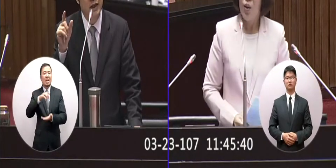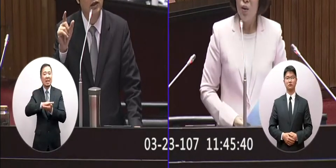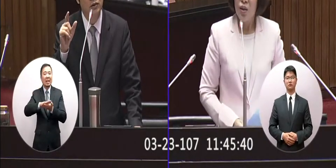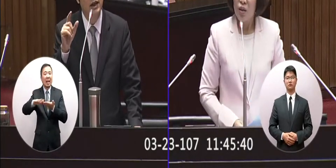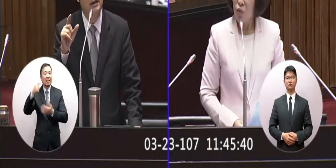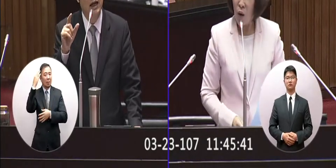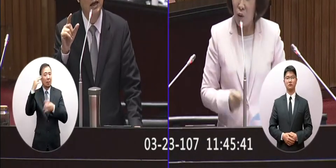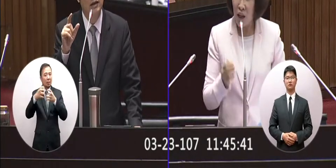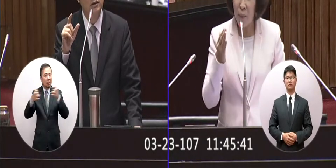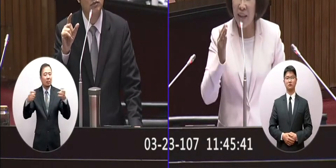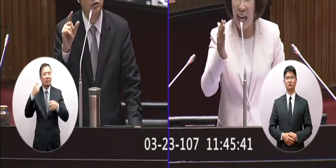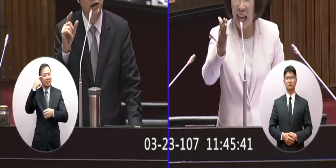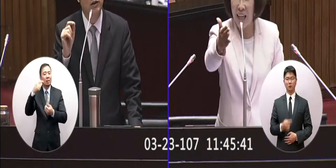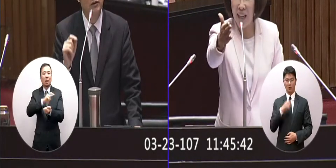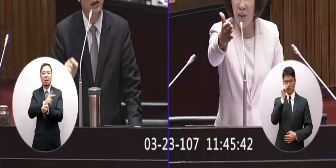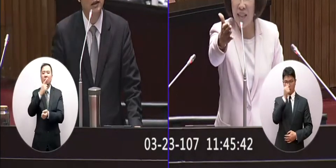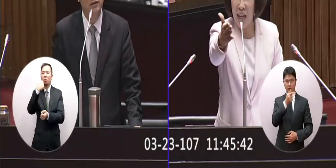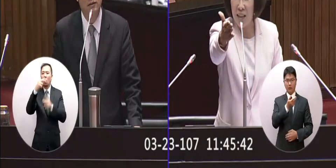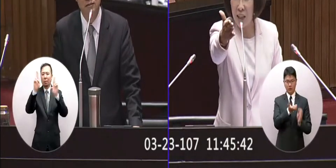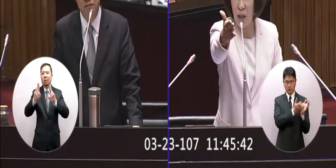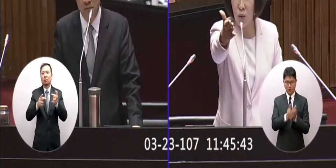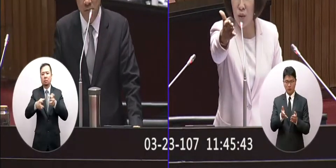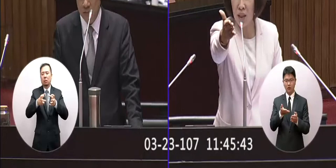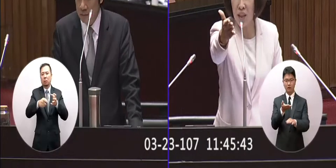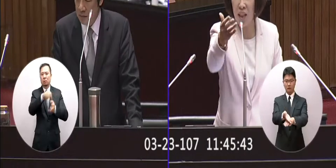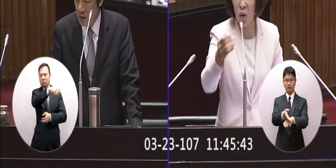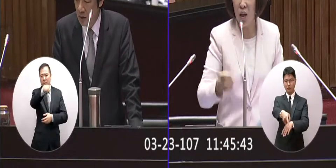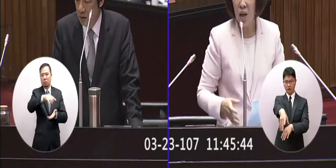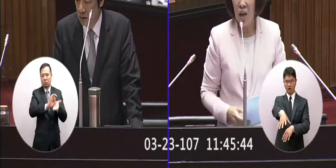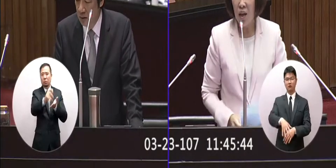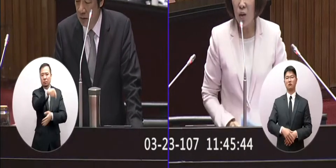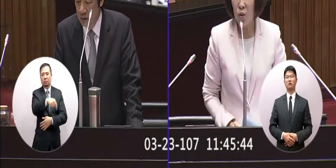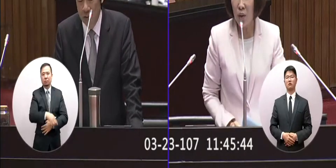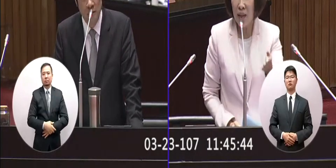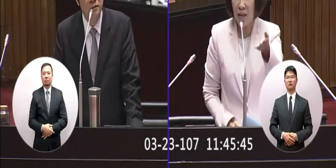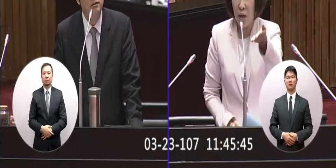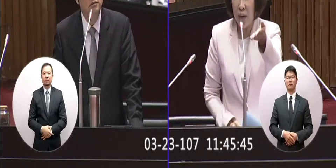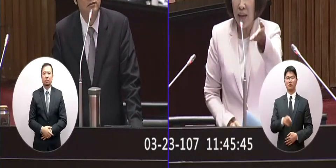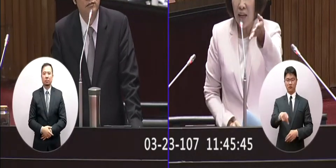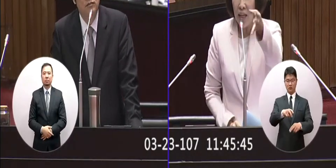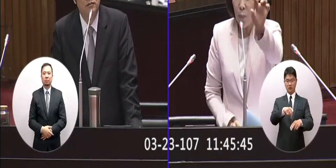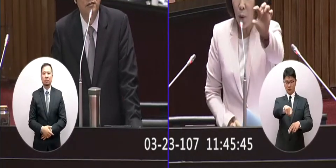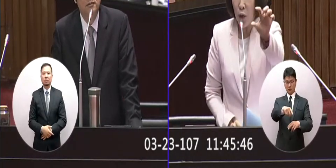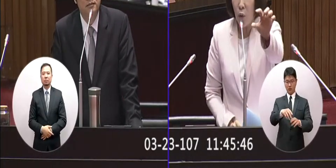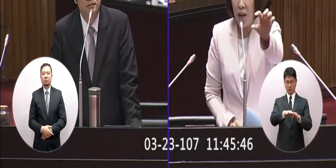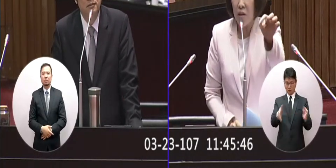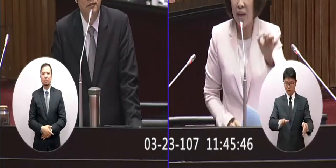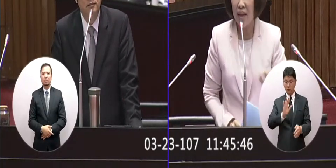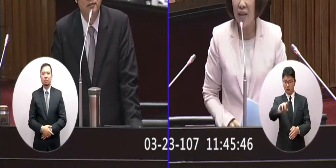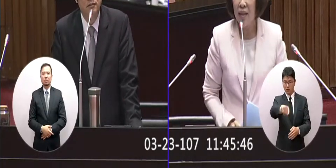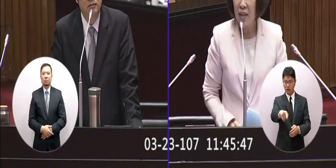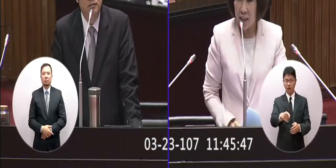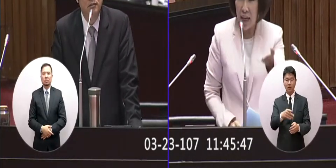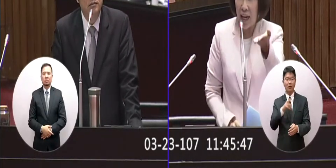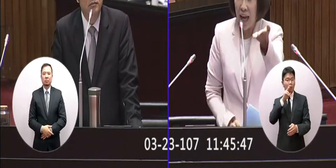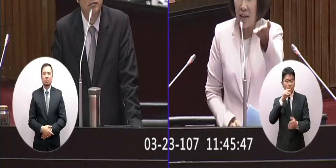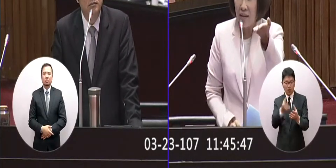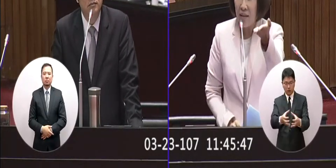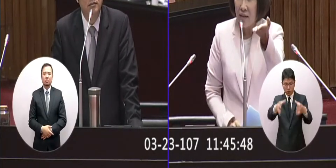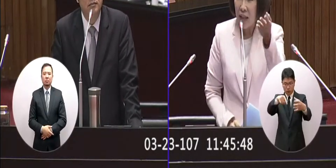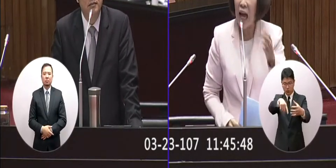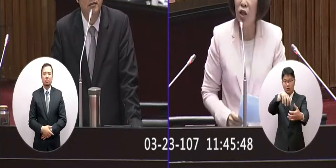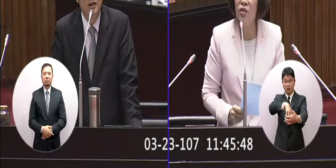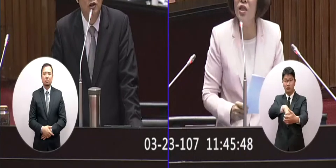就是林口电厂。 我特别拿来了，院长，你看，都是您的座位上前面那个玻璃罐里面，你看